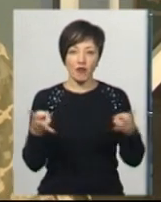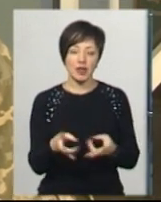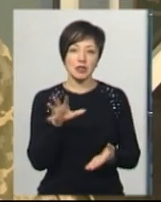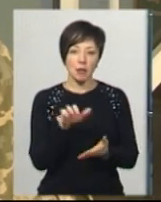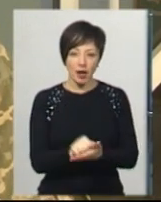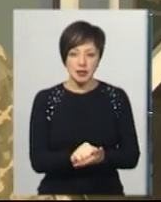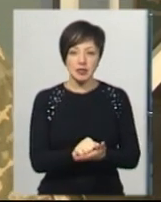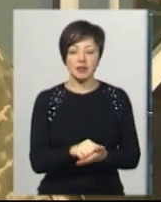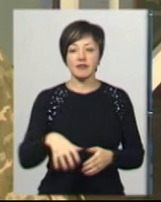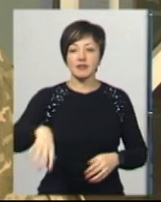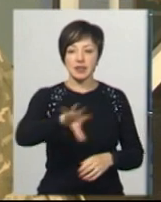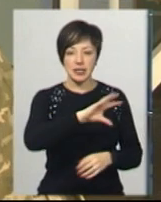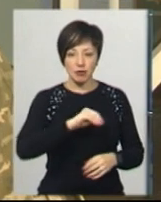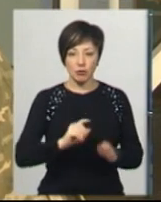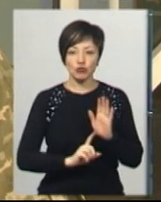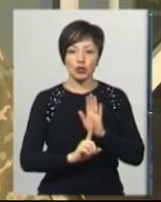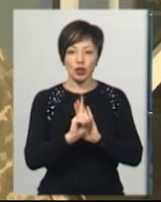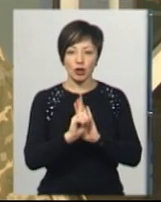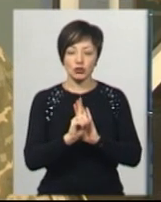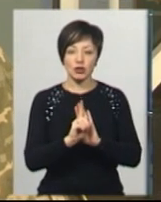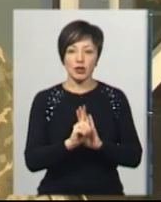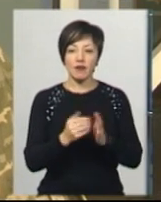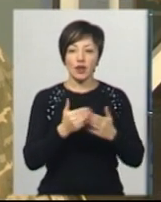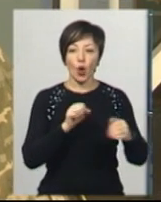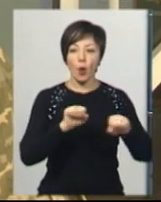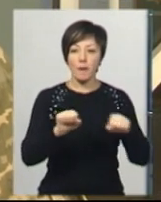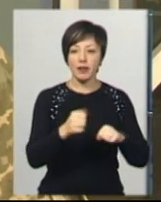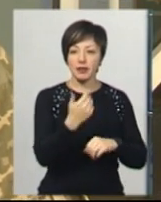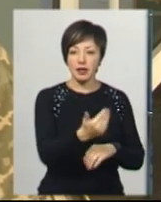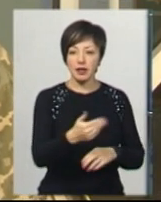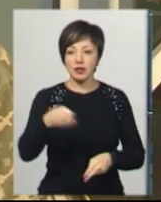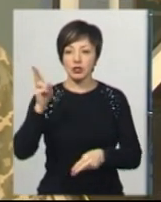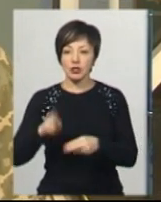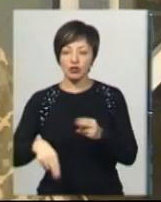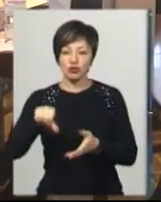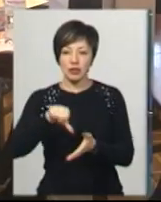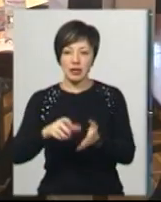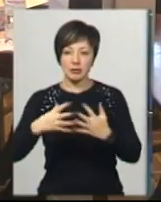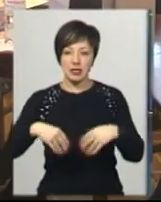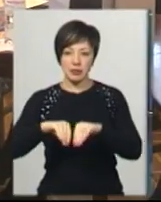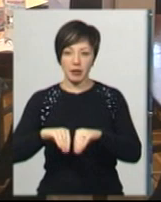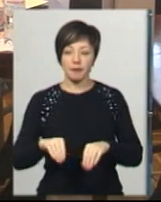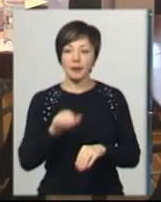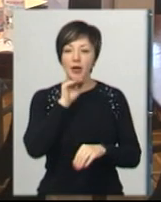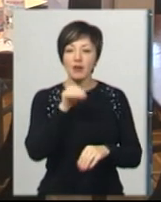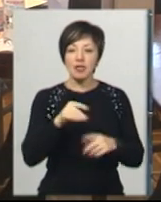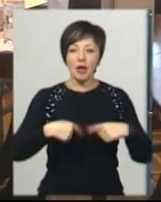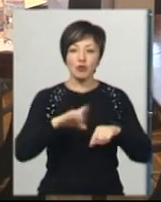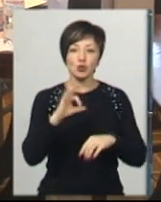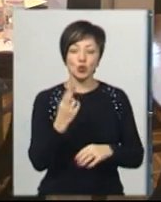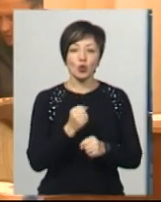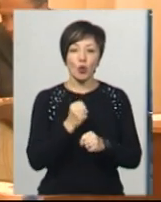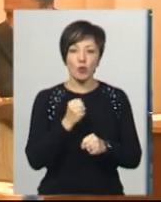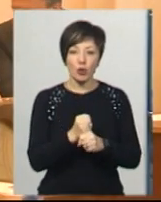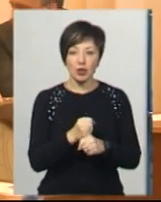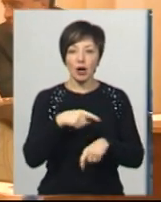Цим повинні займатися всі, починаючи від його командира і закінчуєте членами їхніх сімей. Професор кафедри соціальної роботи ХНУ